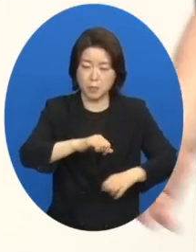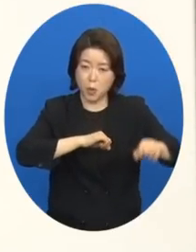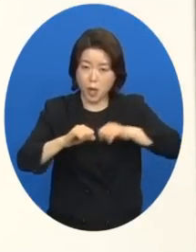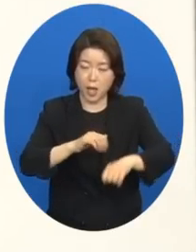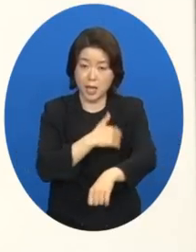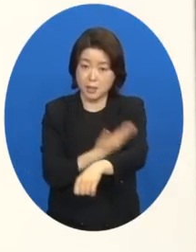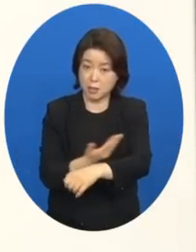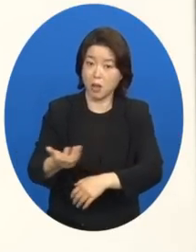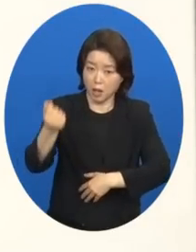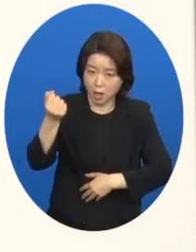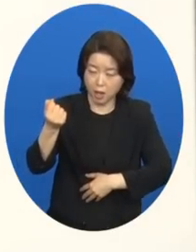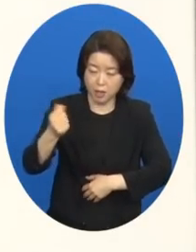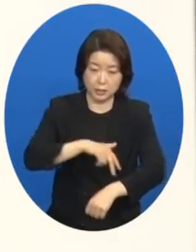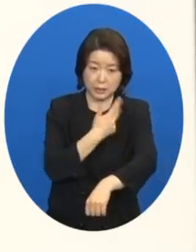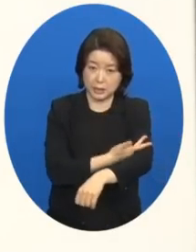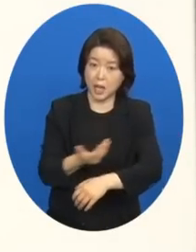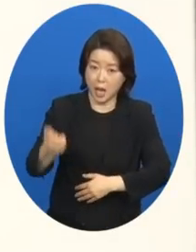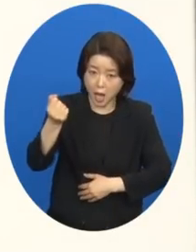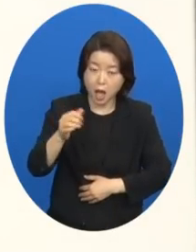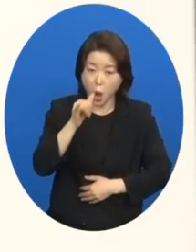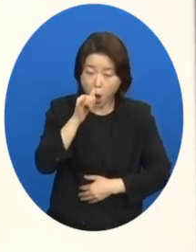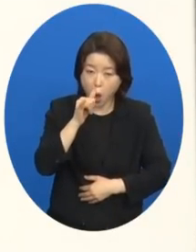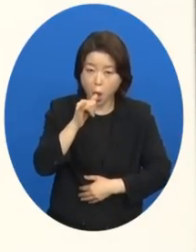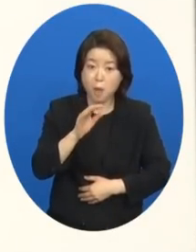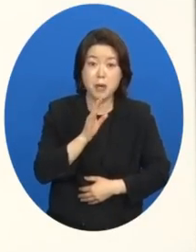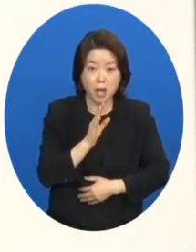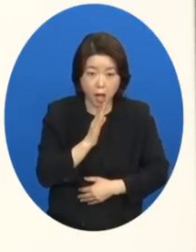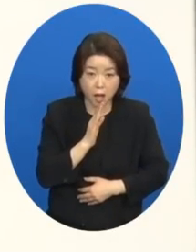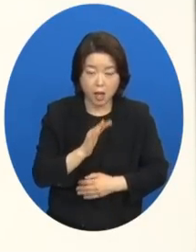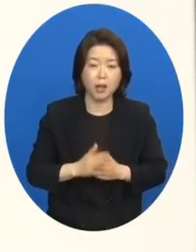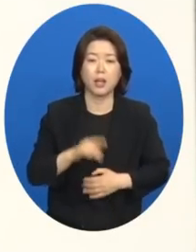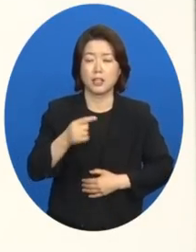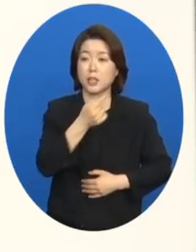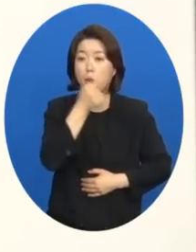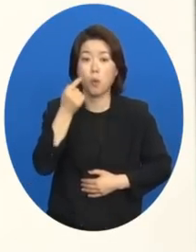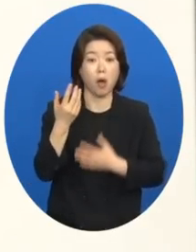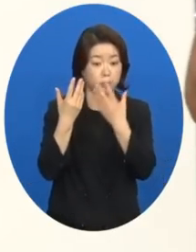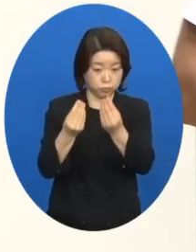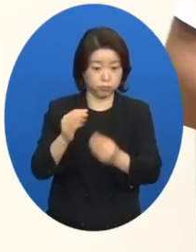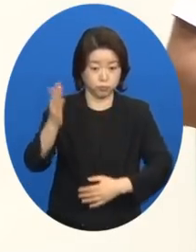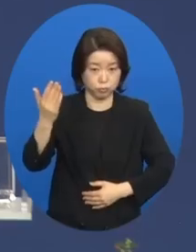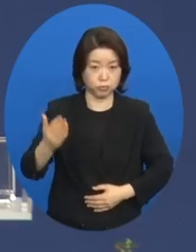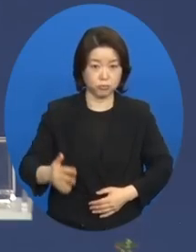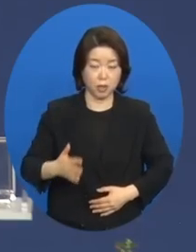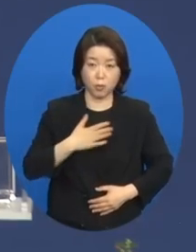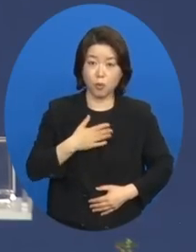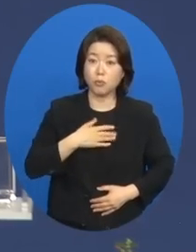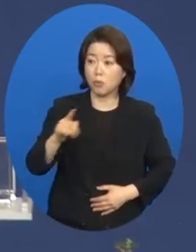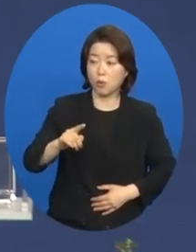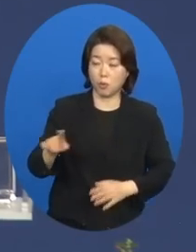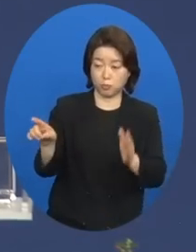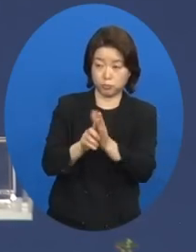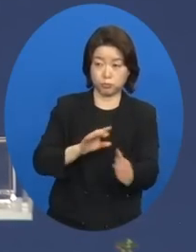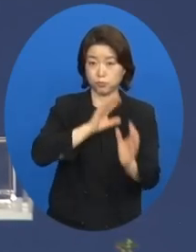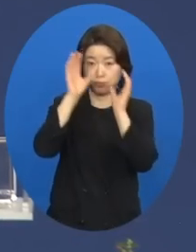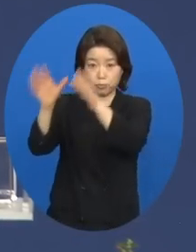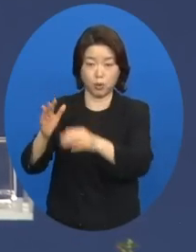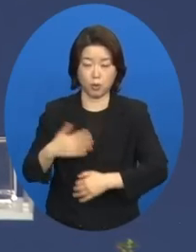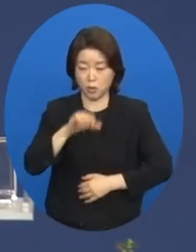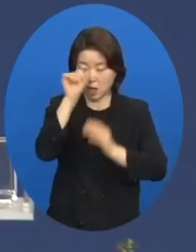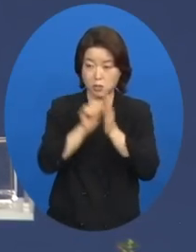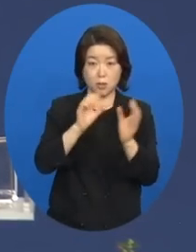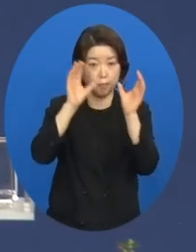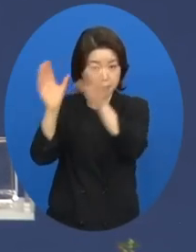갖고 계시고 자격을 갖고 계신 분이냐는 거예요. 이게 확인이 돼야 그래야 내가 그분을 믿고 내